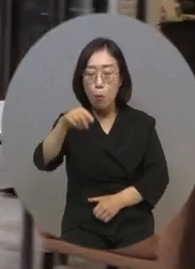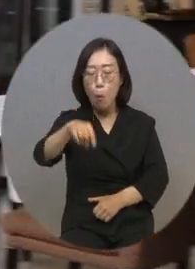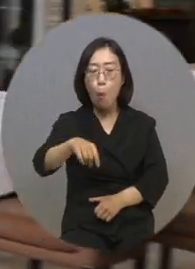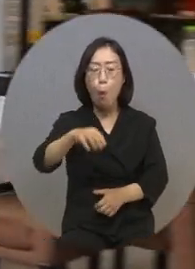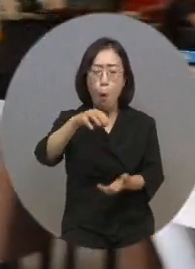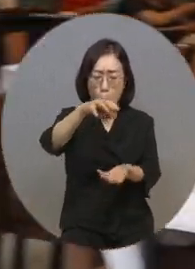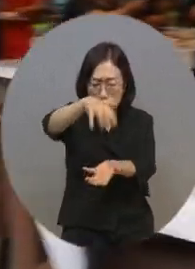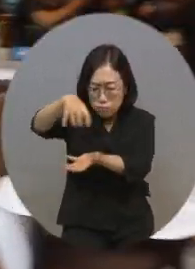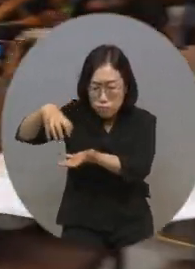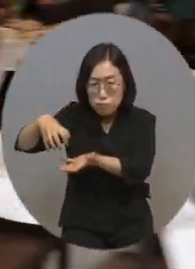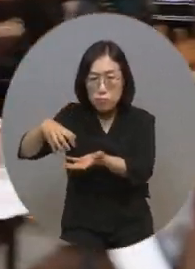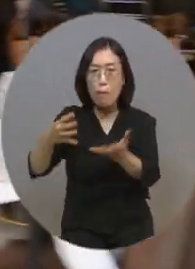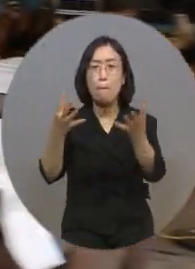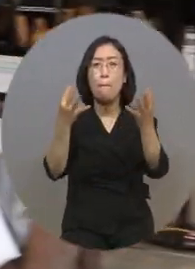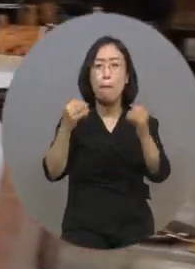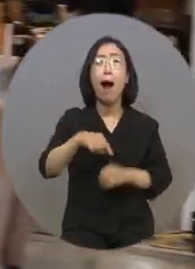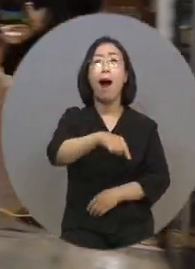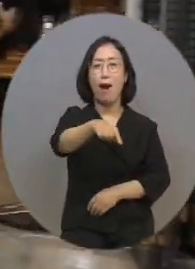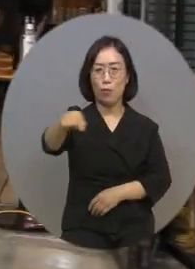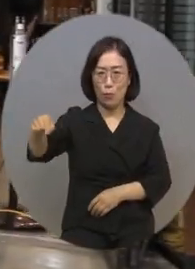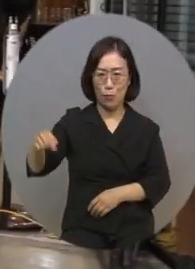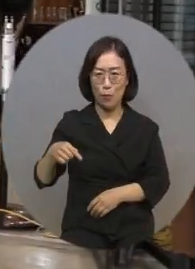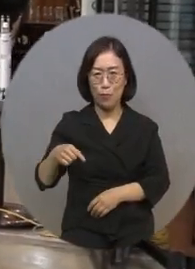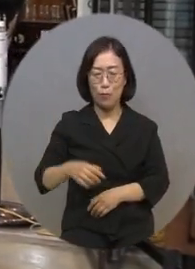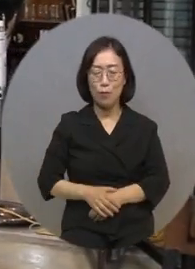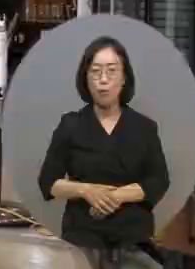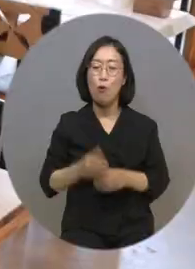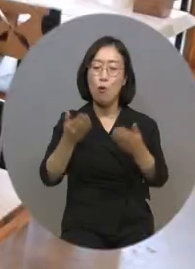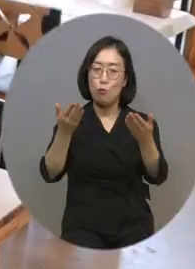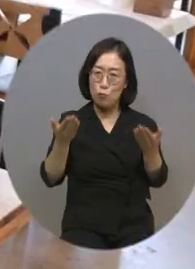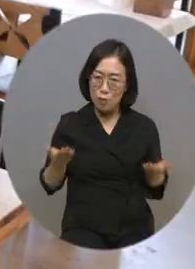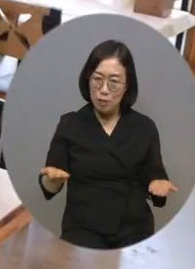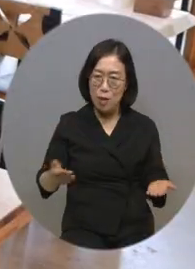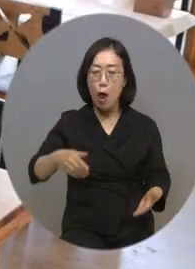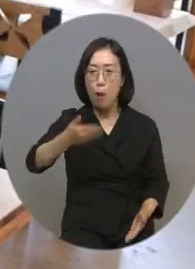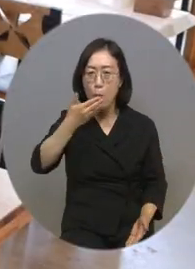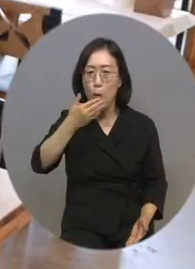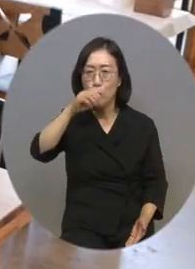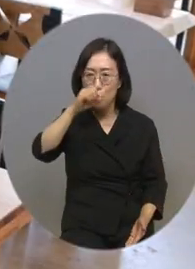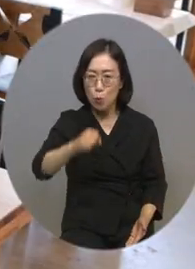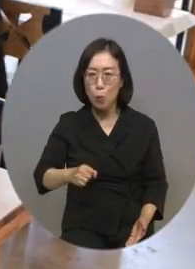만큼 이곳은 자연을 통한 건강치유터로 큰 관심을 끌게 되었습니다.